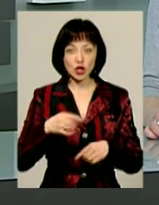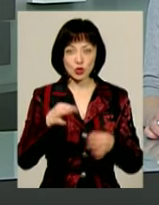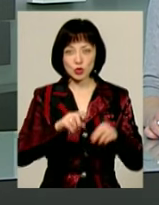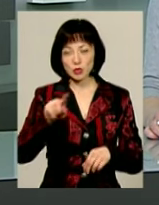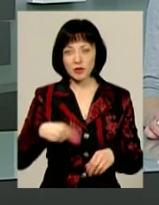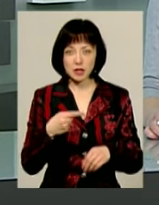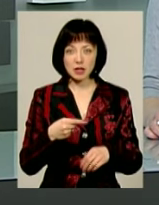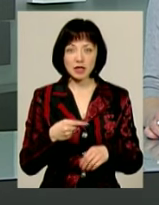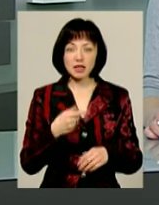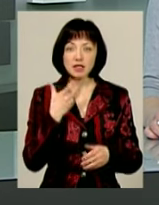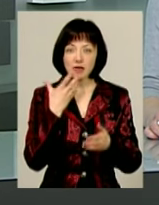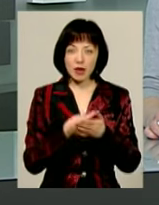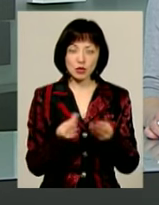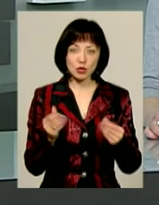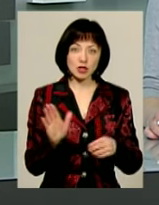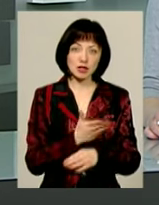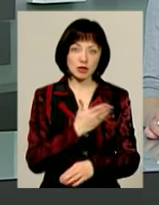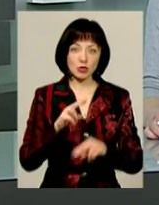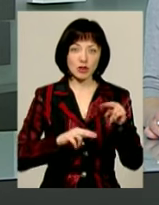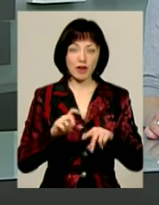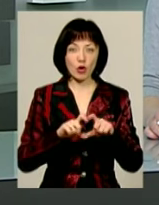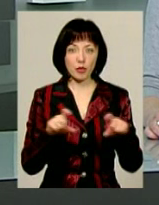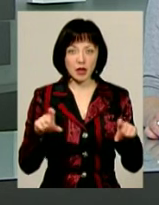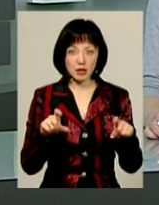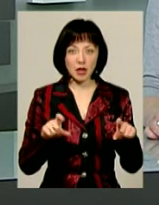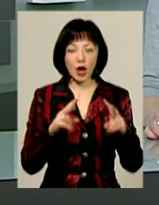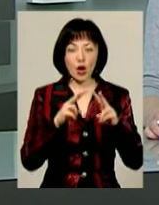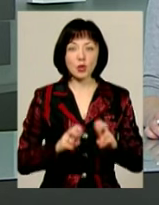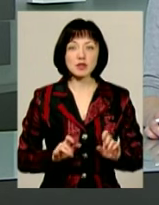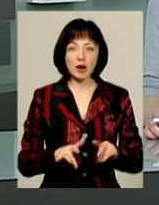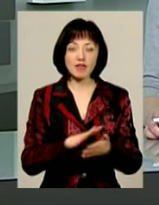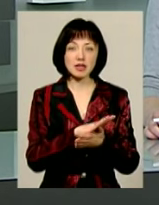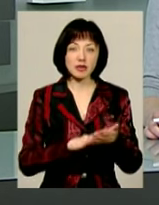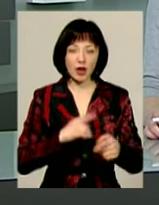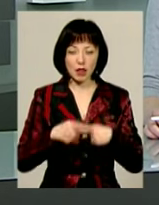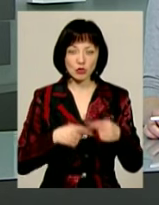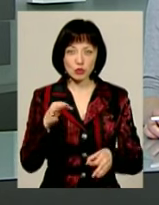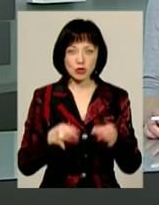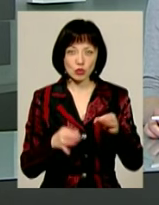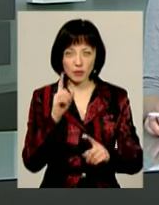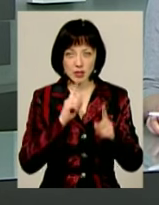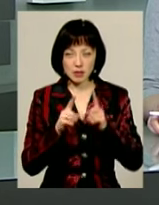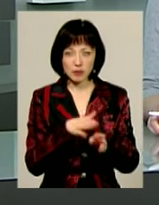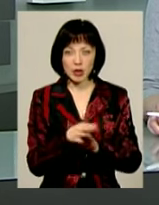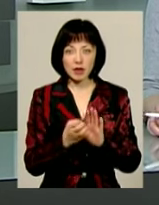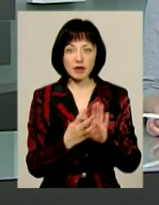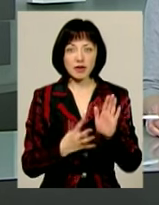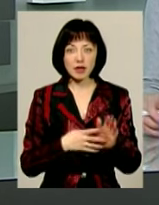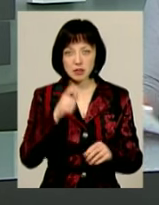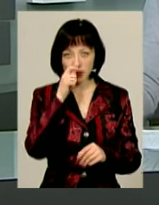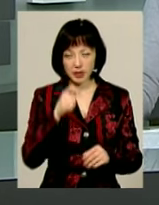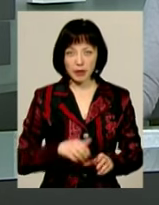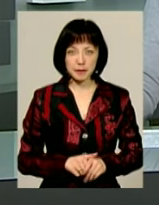зобов'язати забудовника за власний кошт знести будівельний об'єкт. Розгляд справи триває, наступне судове засідання відбудеться 19